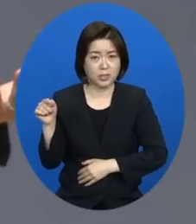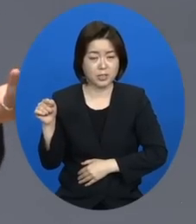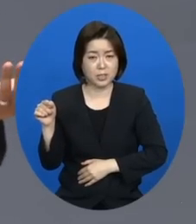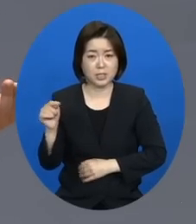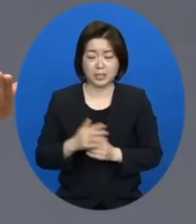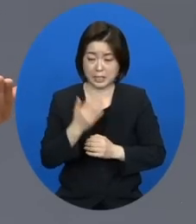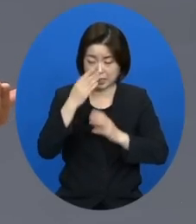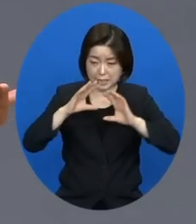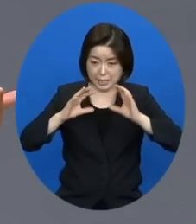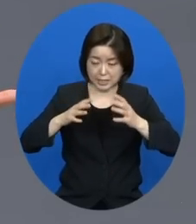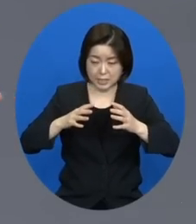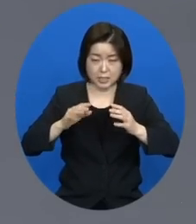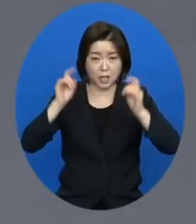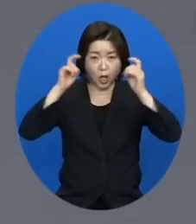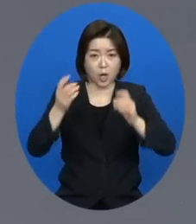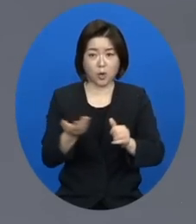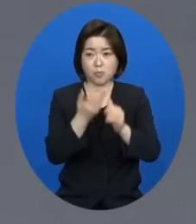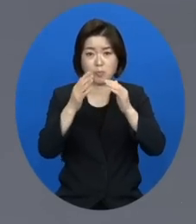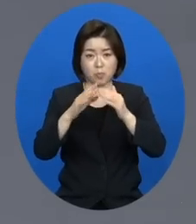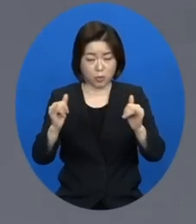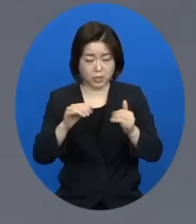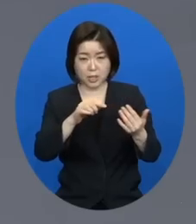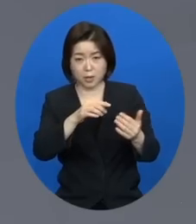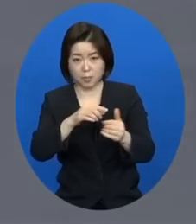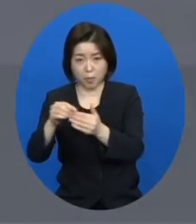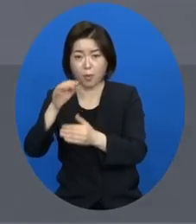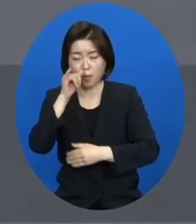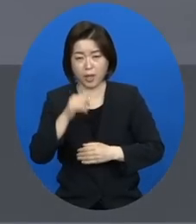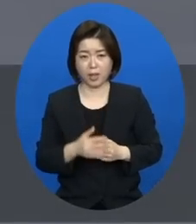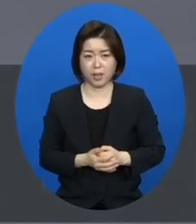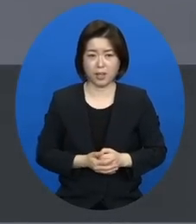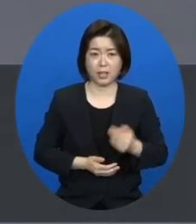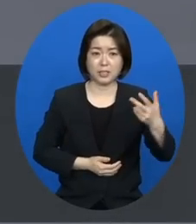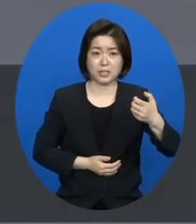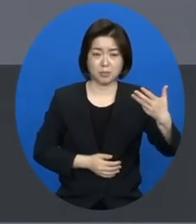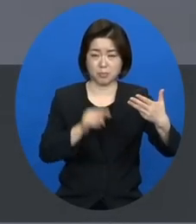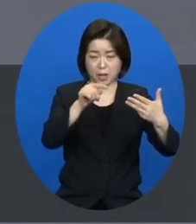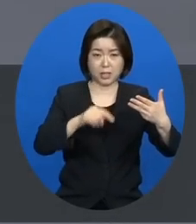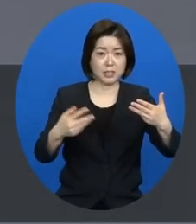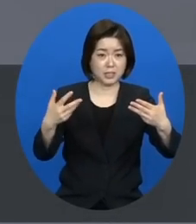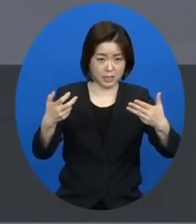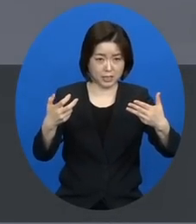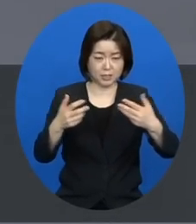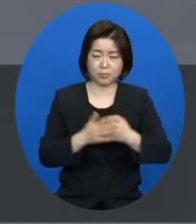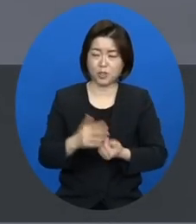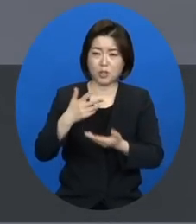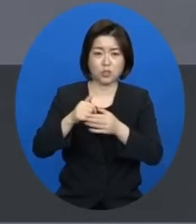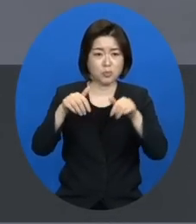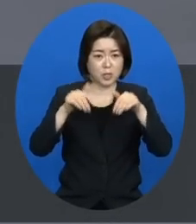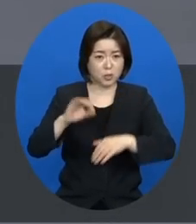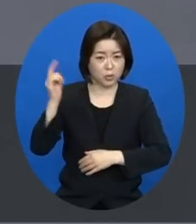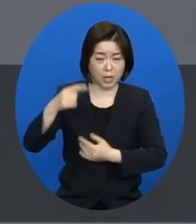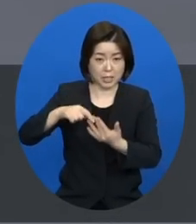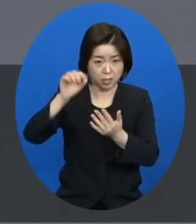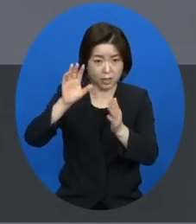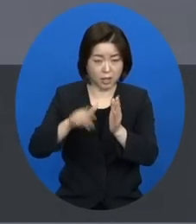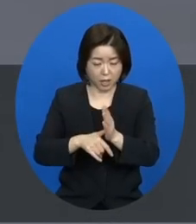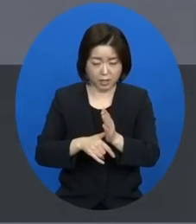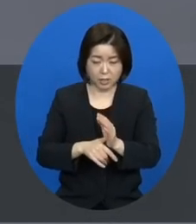이스라엘의 목자로 삼으셨다라고 말씀해요. 시편 78편 70절입니다. 주님의 종 다윗을 선택하시되 어디 있었습니까?